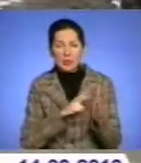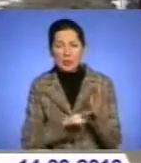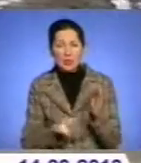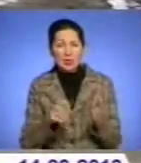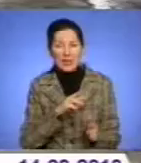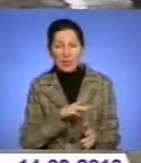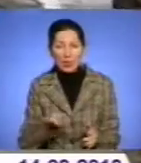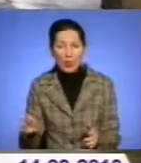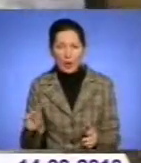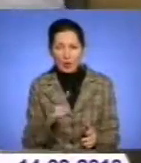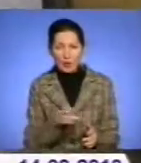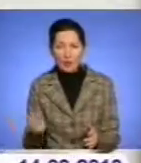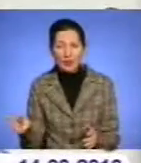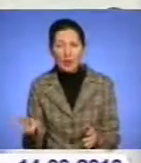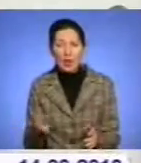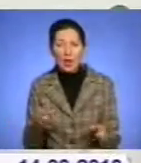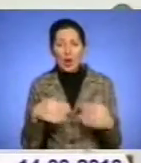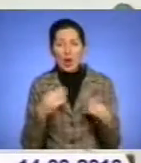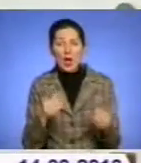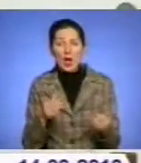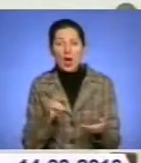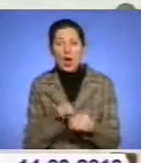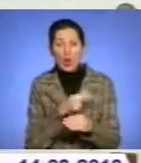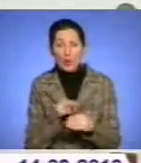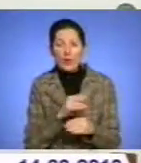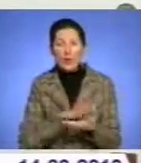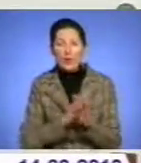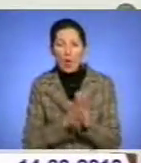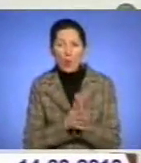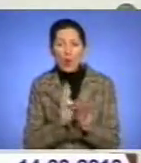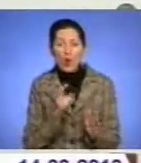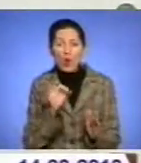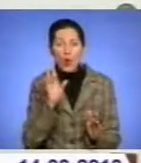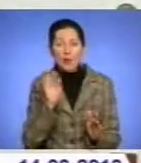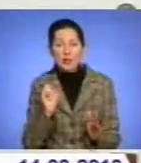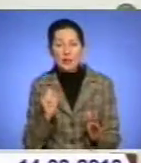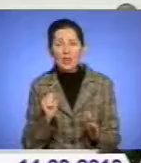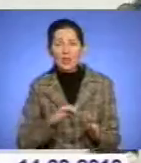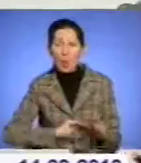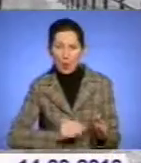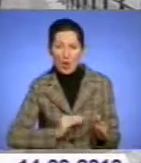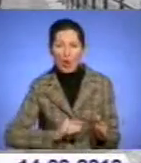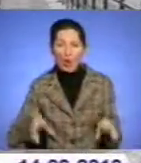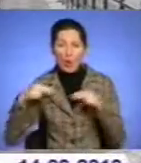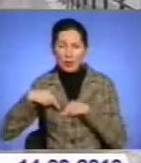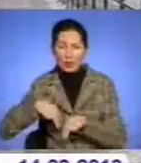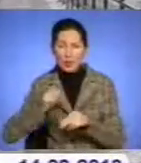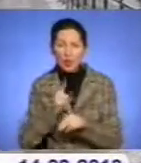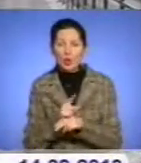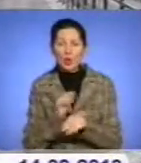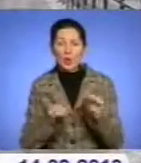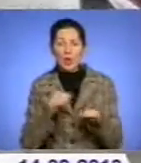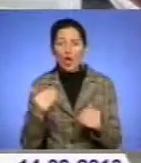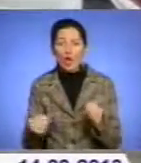ремонтувати магістралі на умовах концесії та державно-приватного партнерства. Також доручив розробити нову програму фінансування та